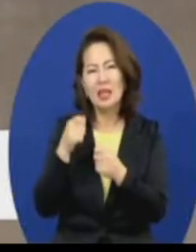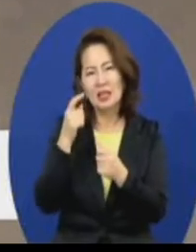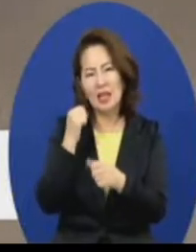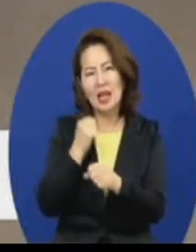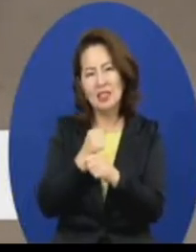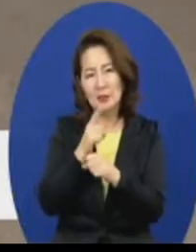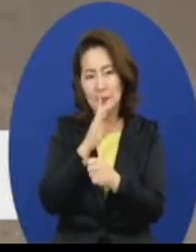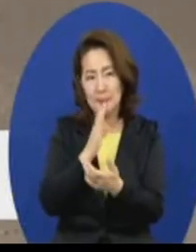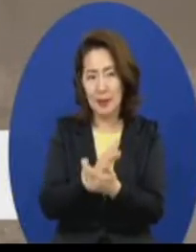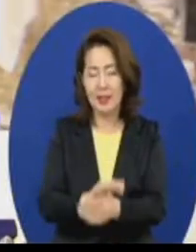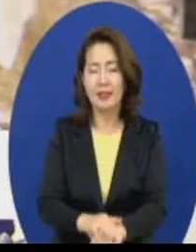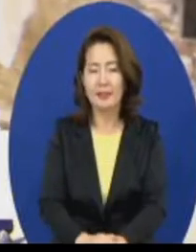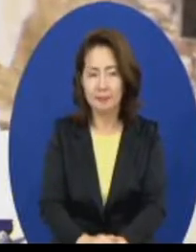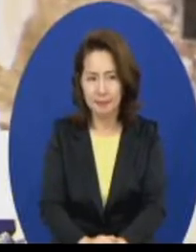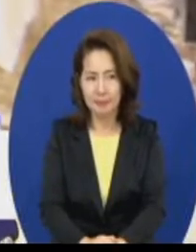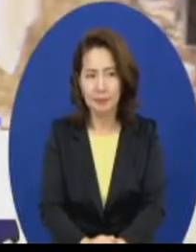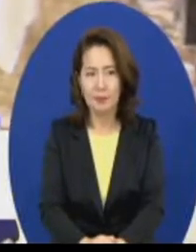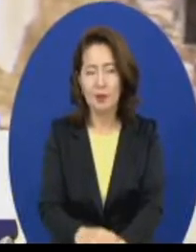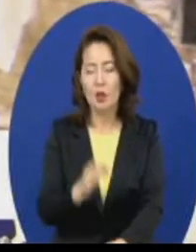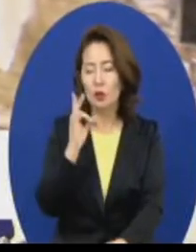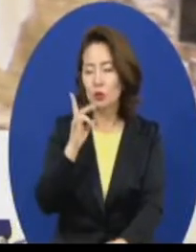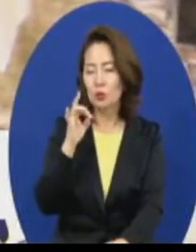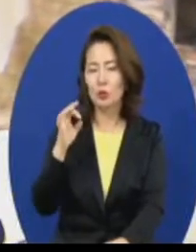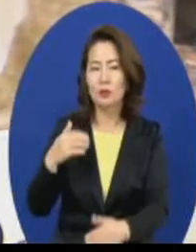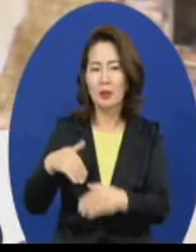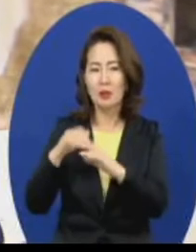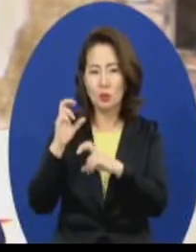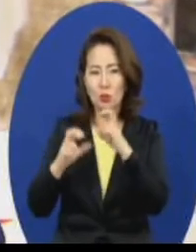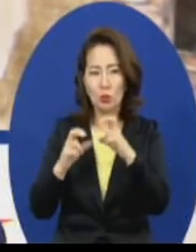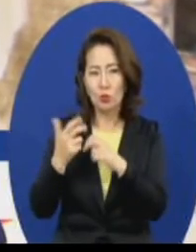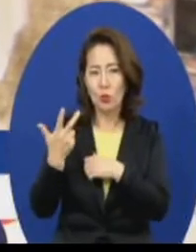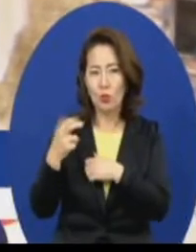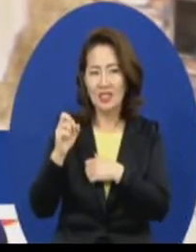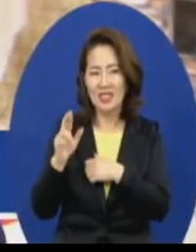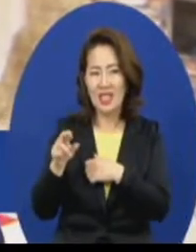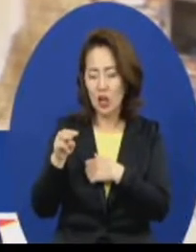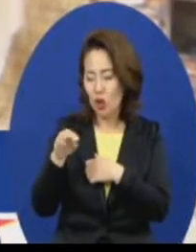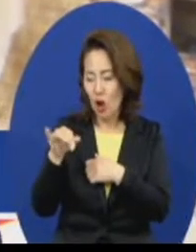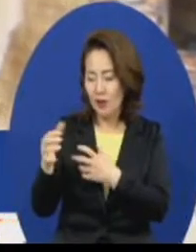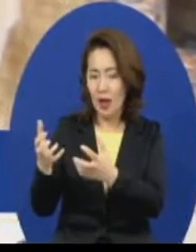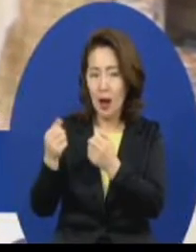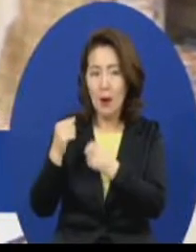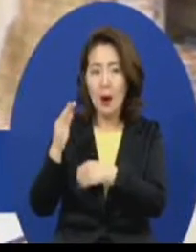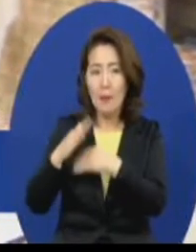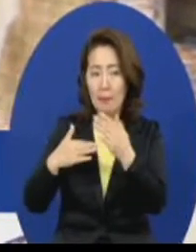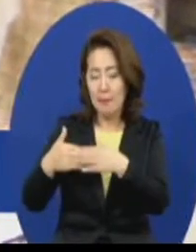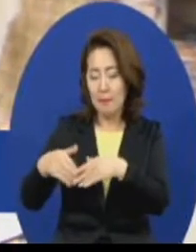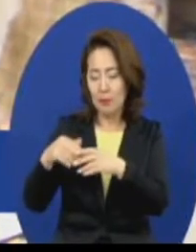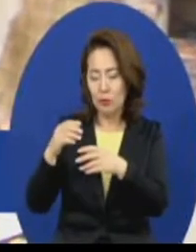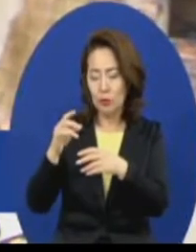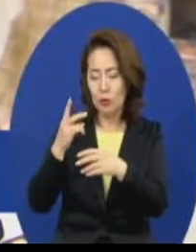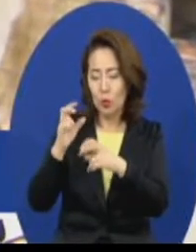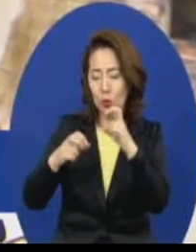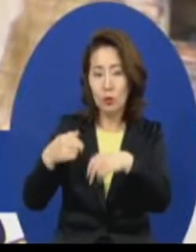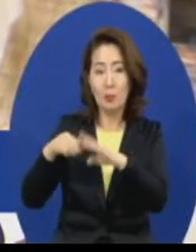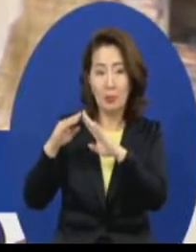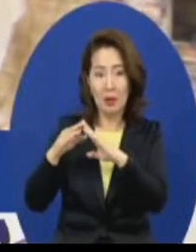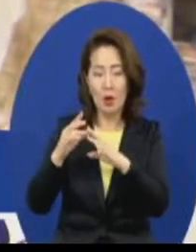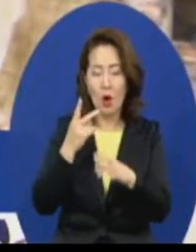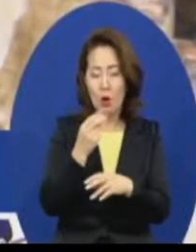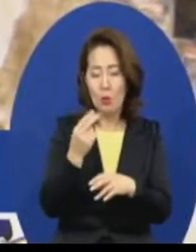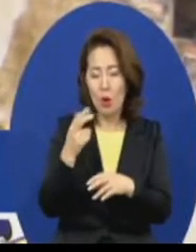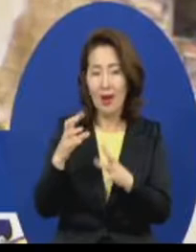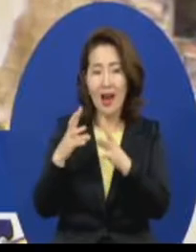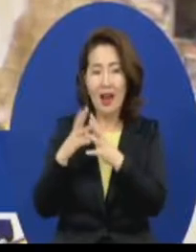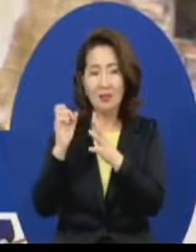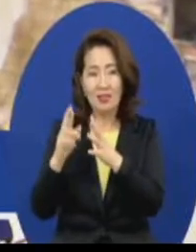экспортлохоор ажиллаж байна. Нүүрс ажиллах үйлдвэр 30 сая тонноор барих ёстой. За ингээд 2023 он хүртэл бид 10 сая